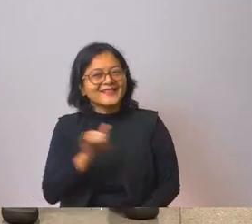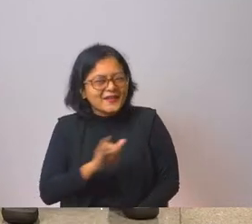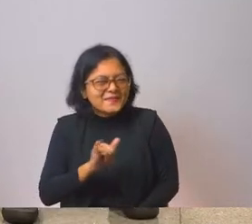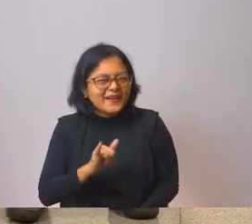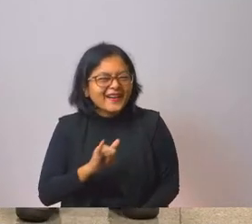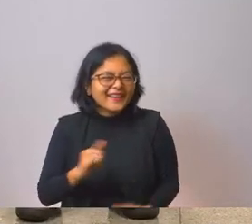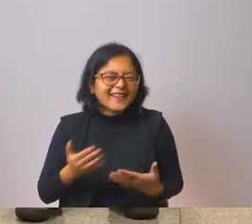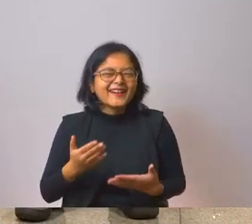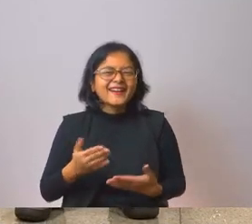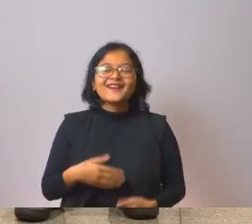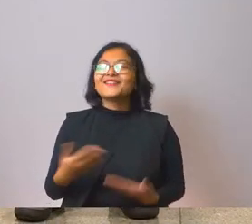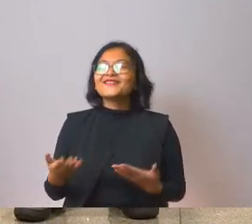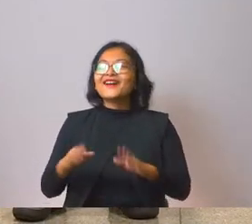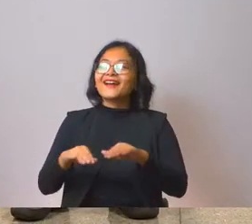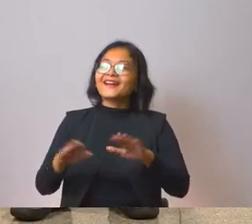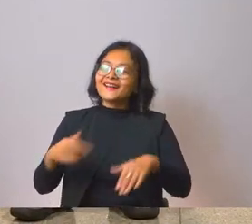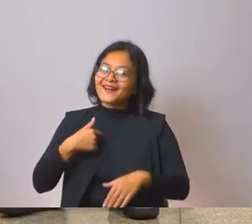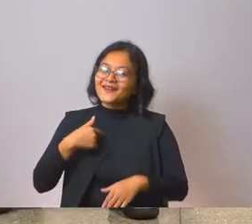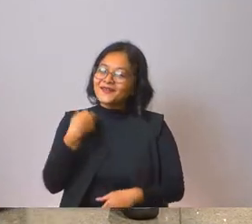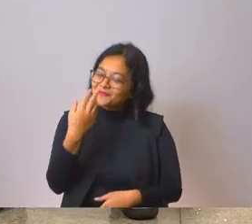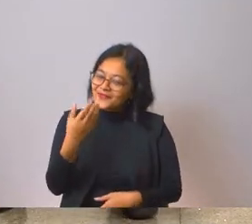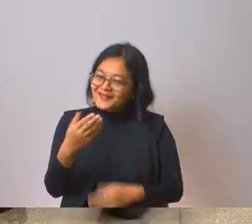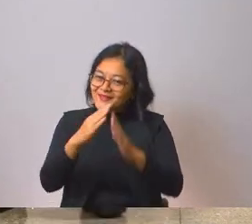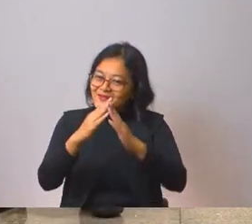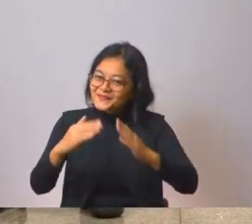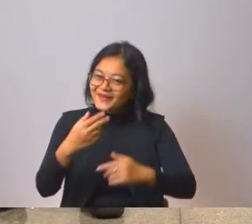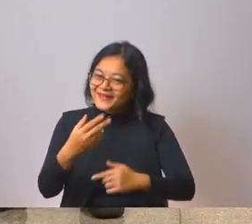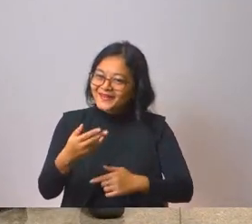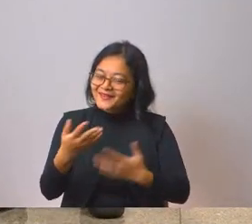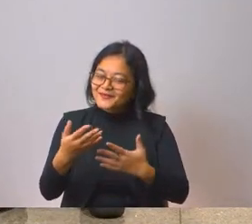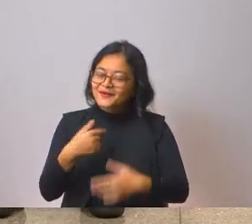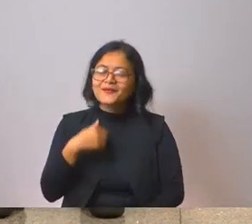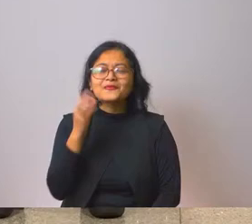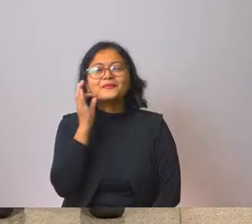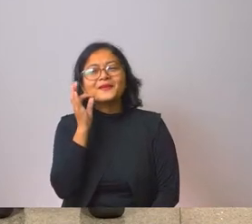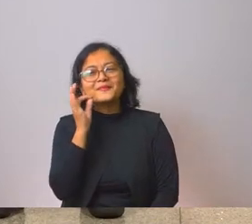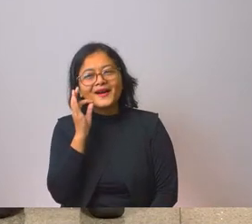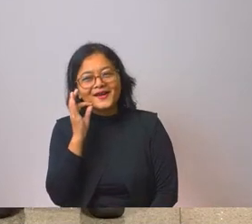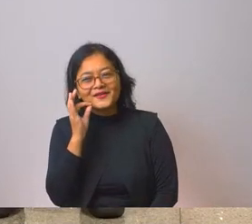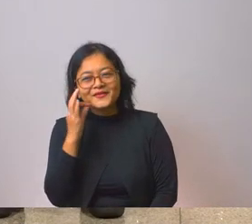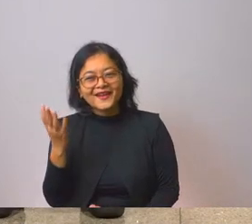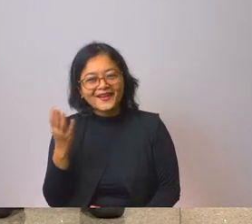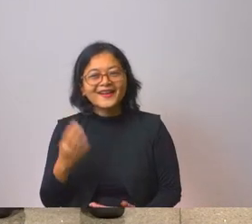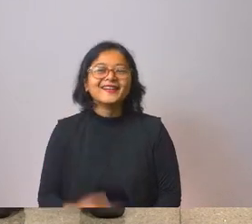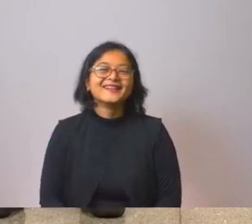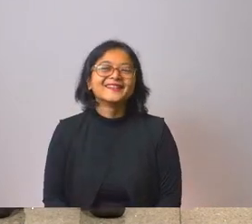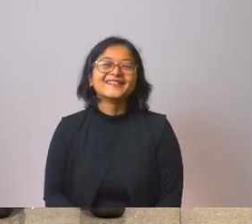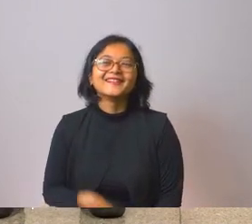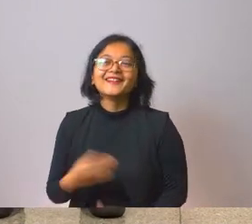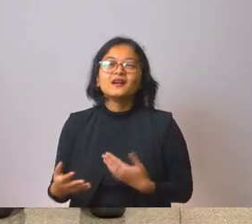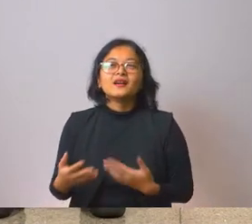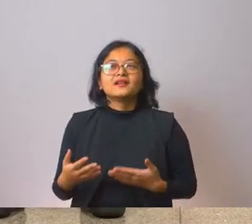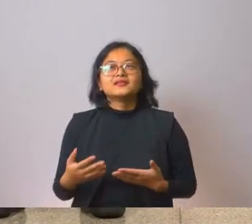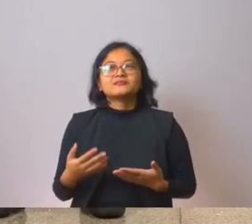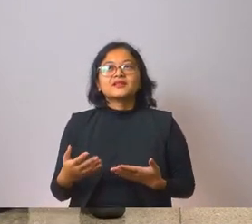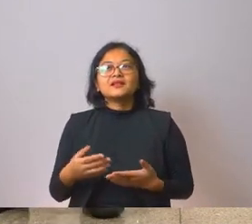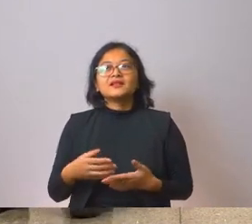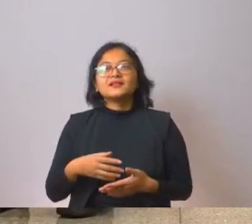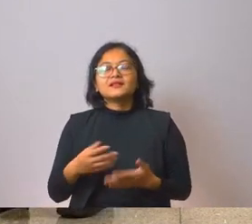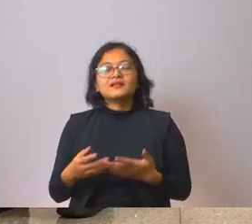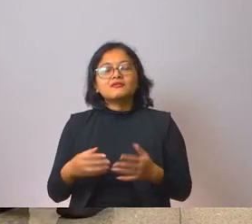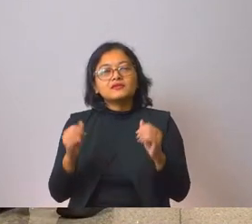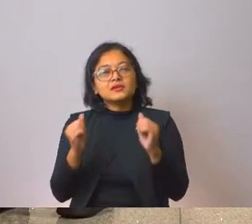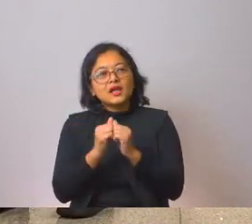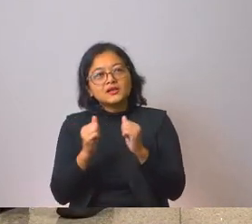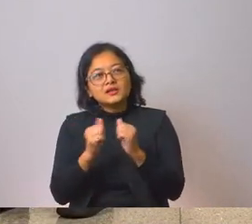jadi saya juga kadang-kadang ternyata itu mengecewakan ya. Mengecewakan buat anak-anak. Janjinya